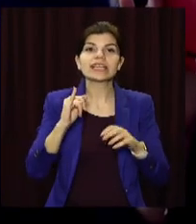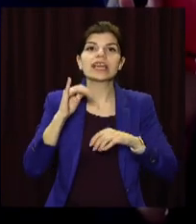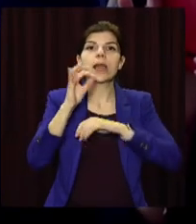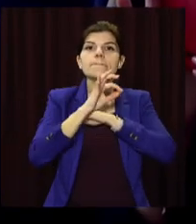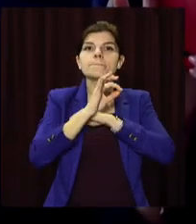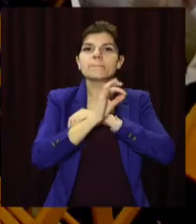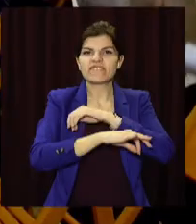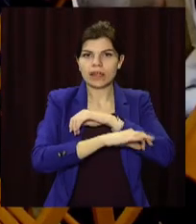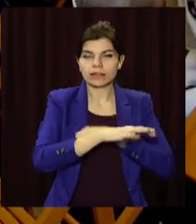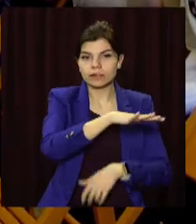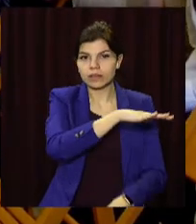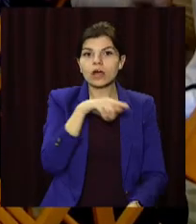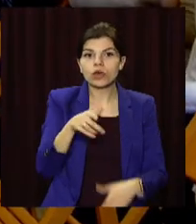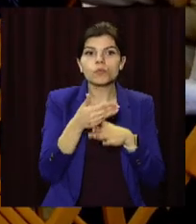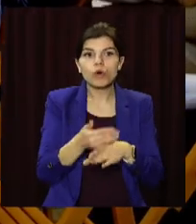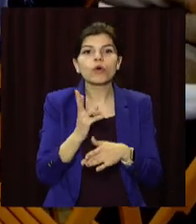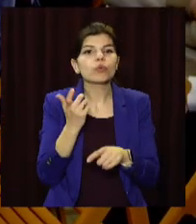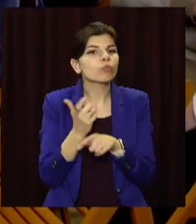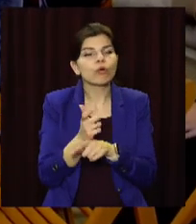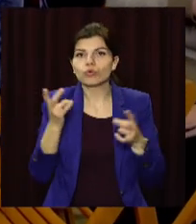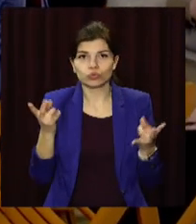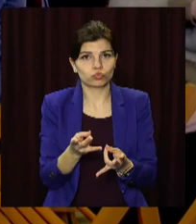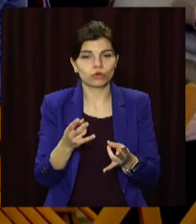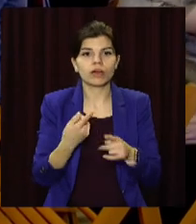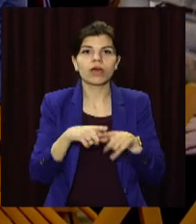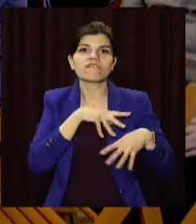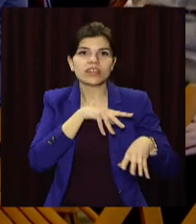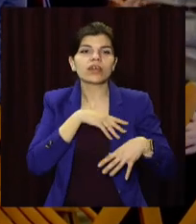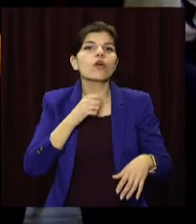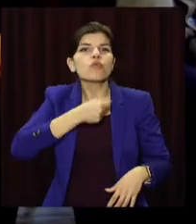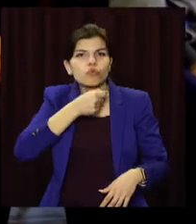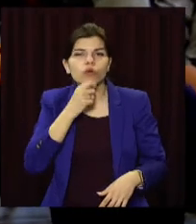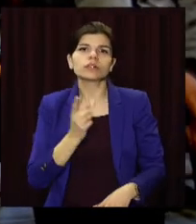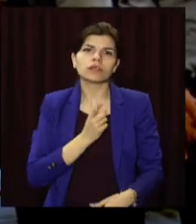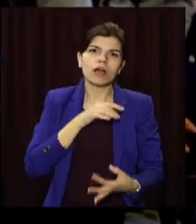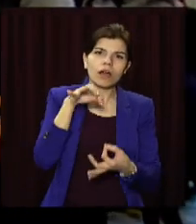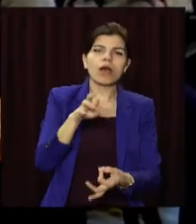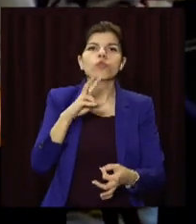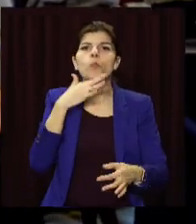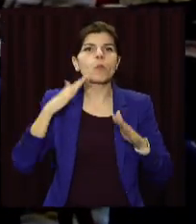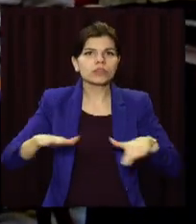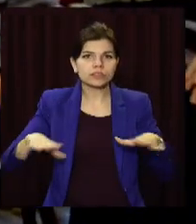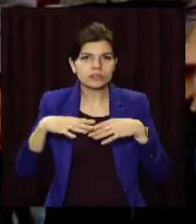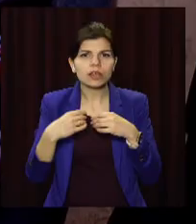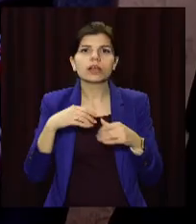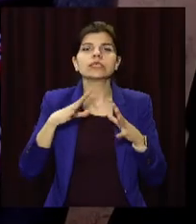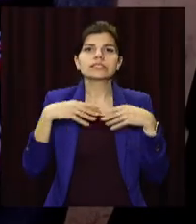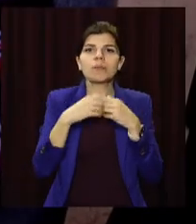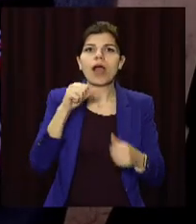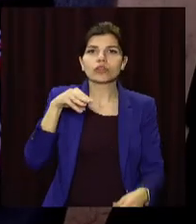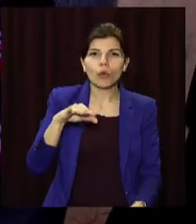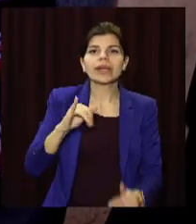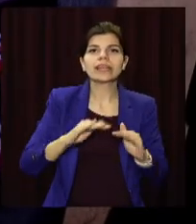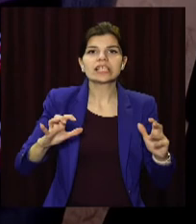Південний. Вони допомагають тим, хто цього найбільше потребує – ветеранам, літнім, самотнім, багатодітним родинам, сім'ям атовців та дітям